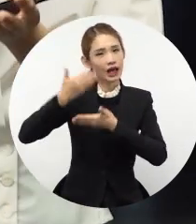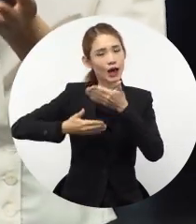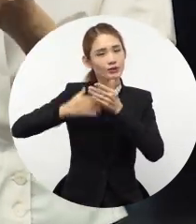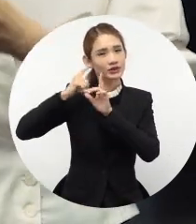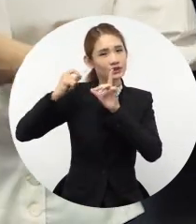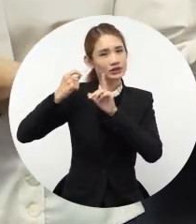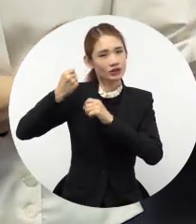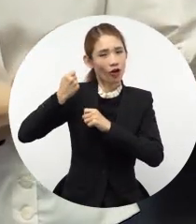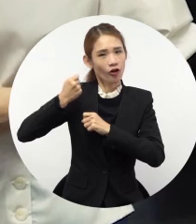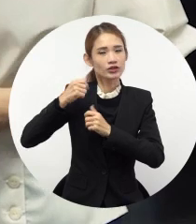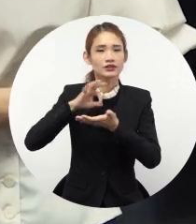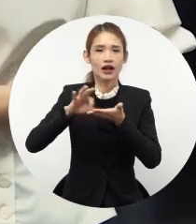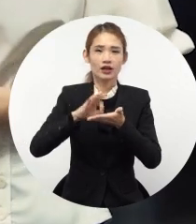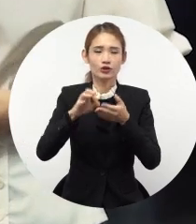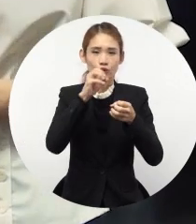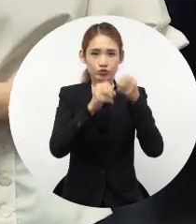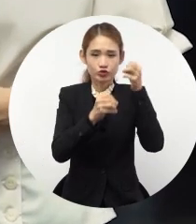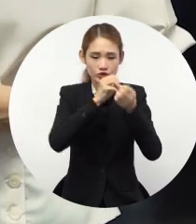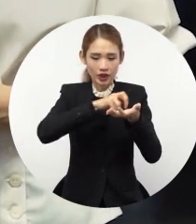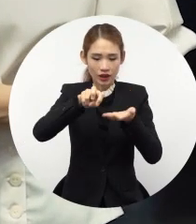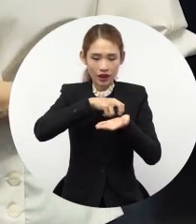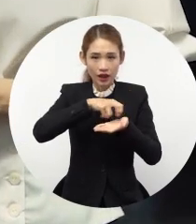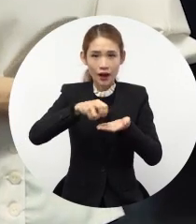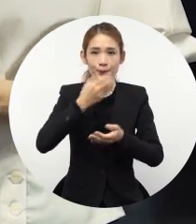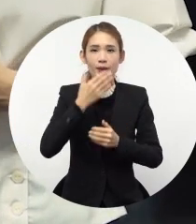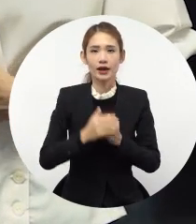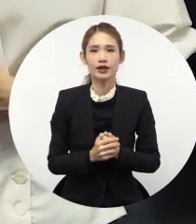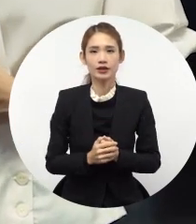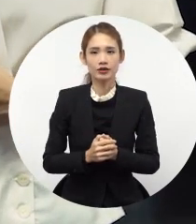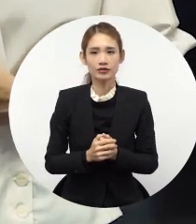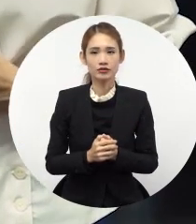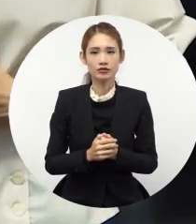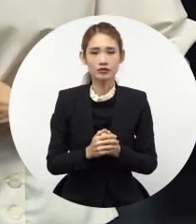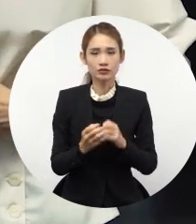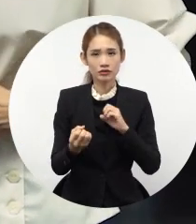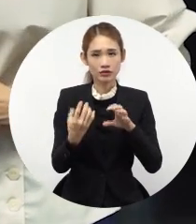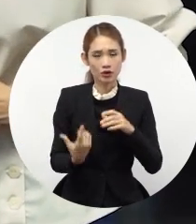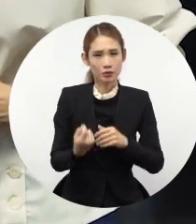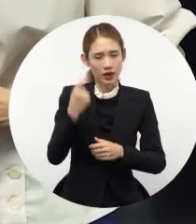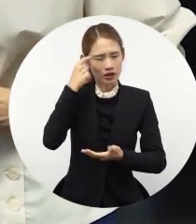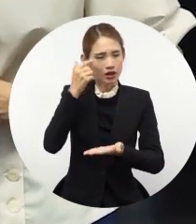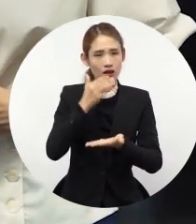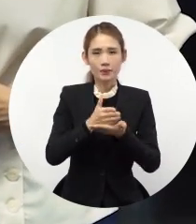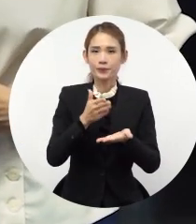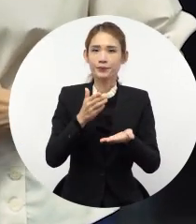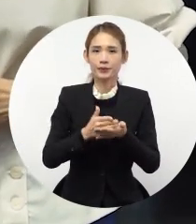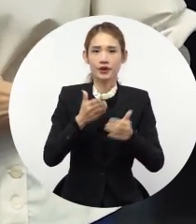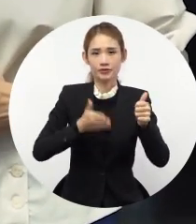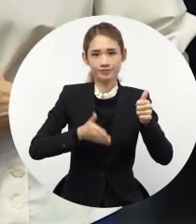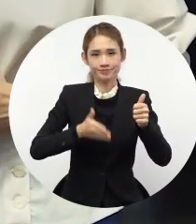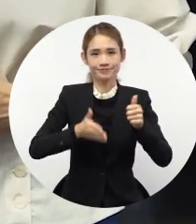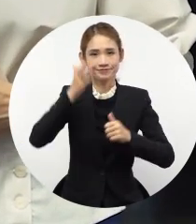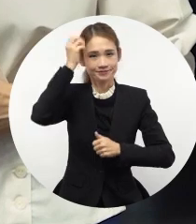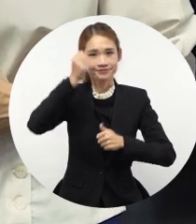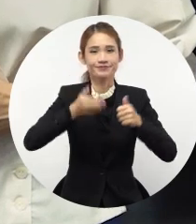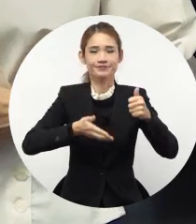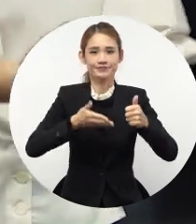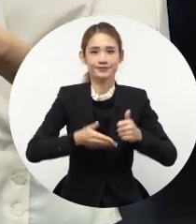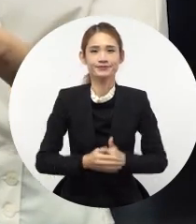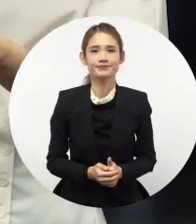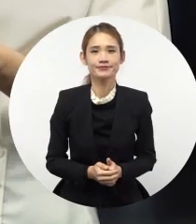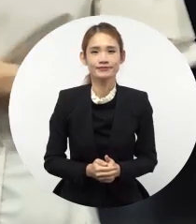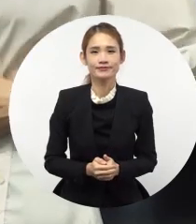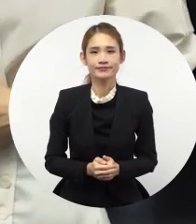있고요. 문자를 사용할 수도 있습니다. 그러니까 우리가 섣불리 판단하지 말자. 이것도 말씀드리고